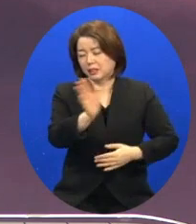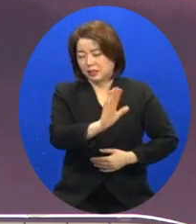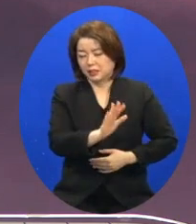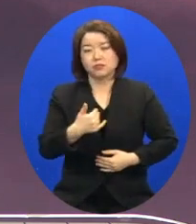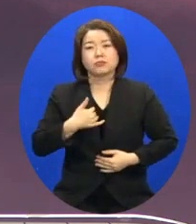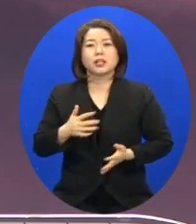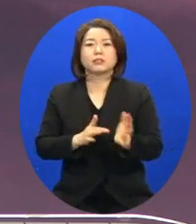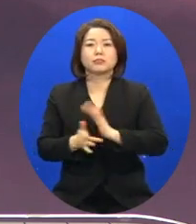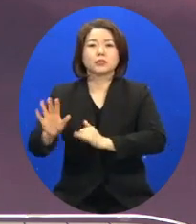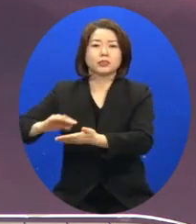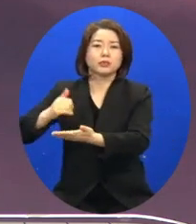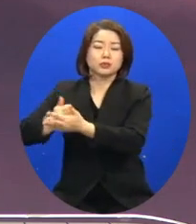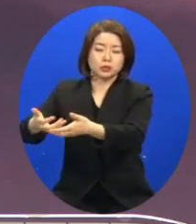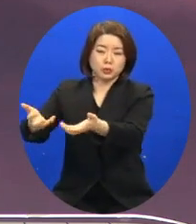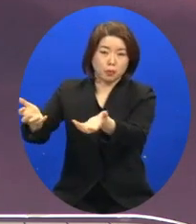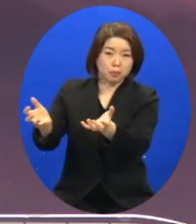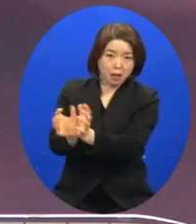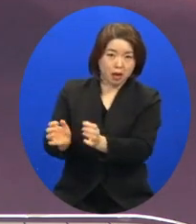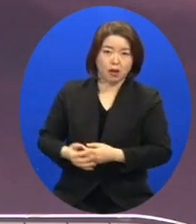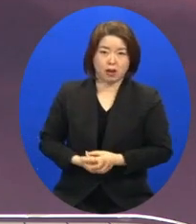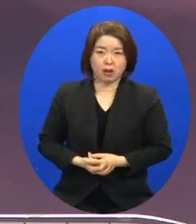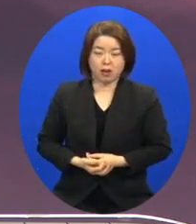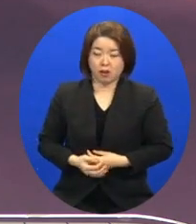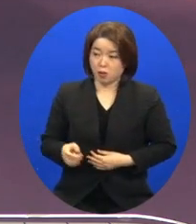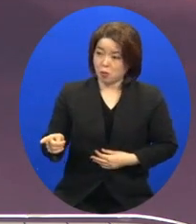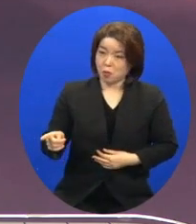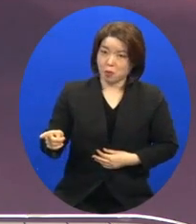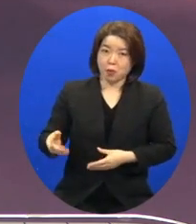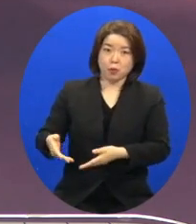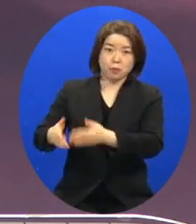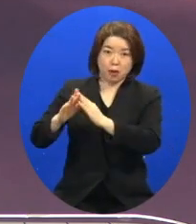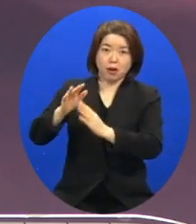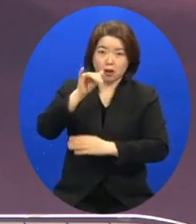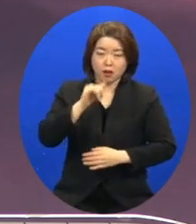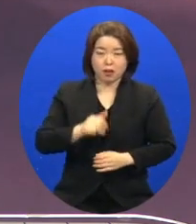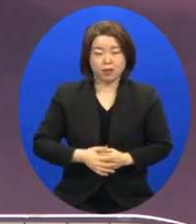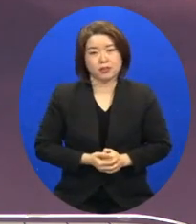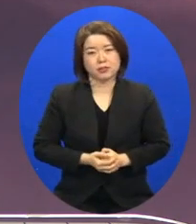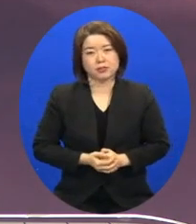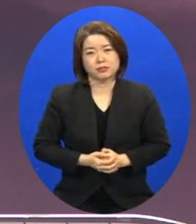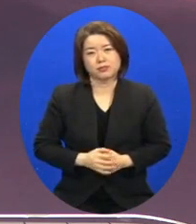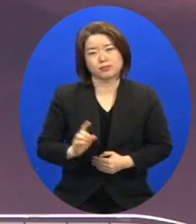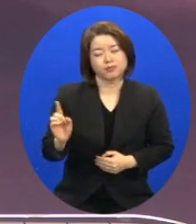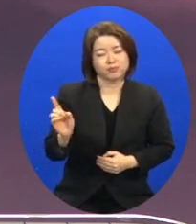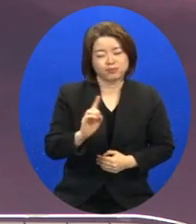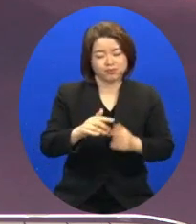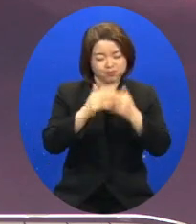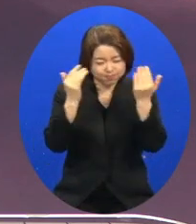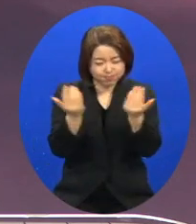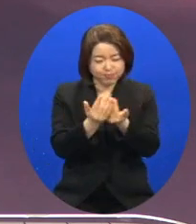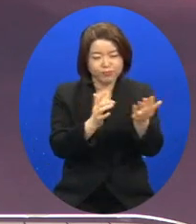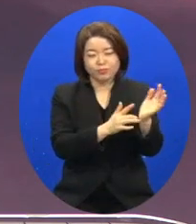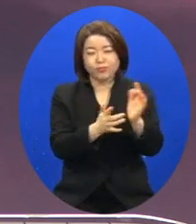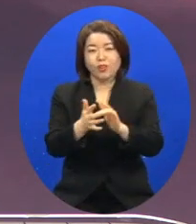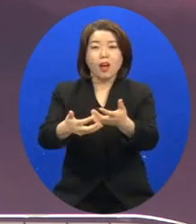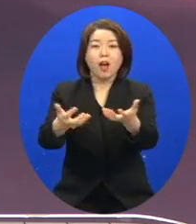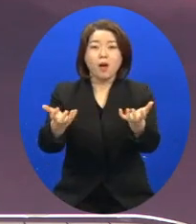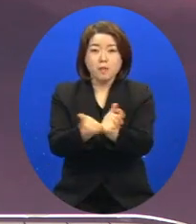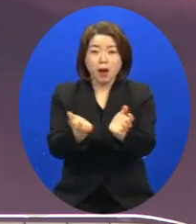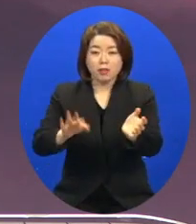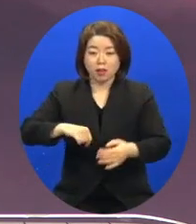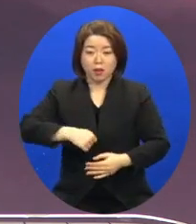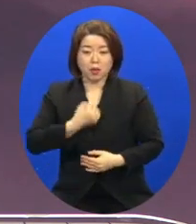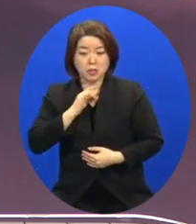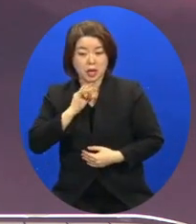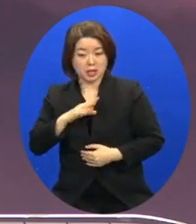예수 그리스도파다. 그런 사람이 나오네요. 아니 모두가 다 예수파인데 자기들만